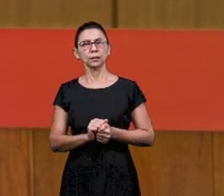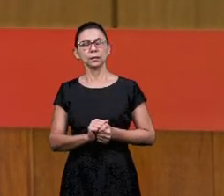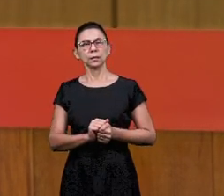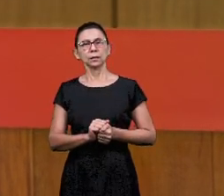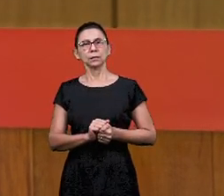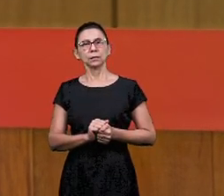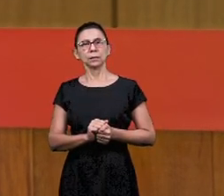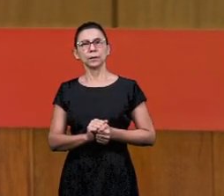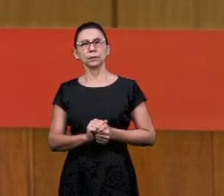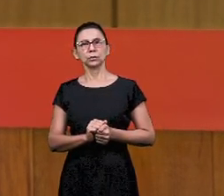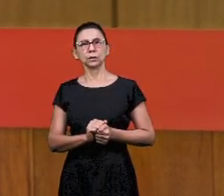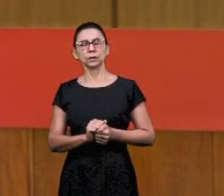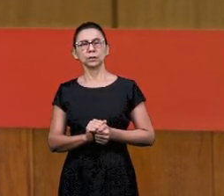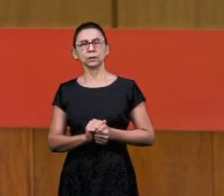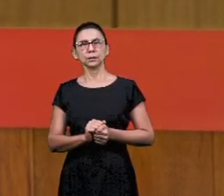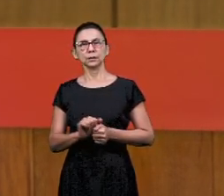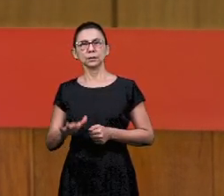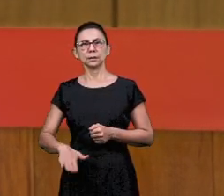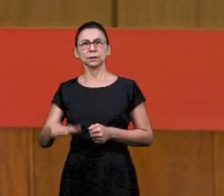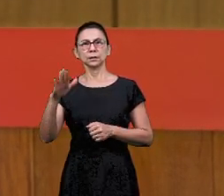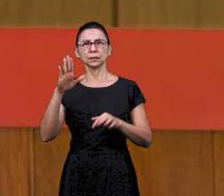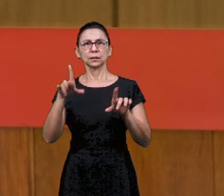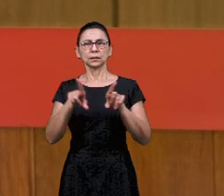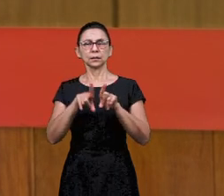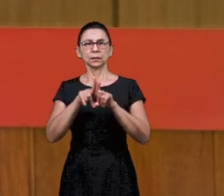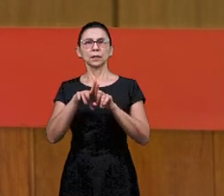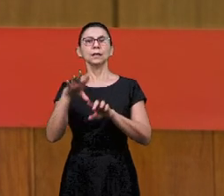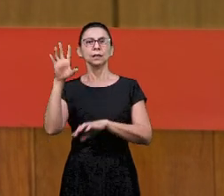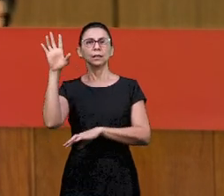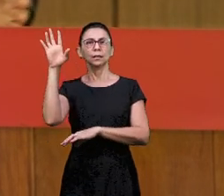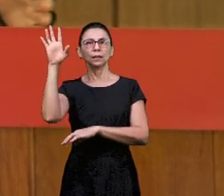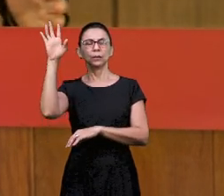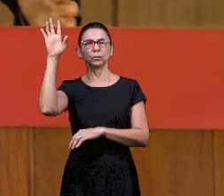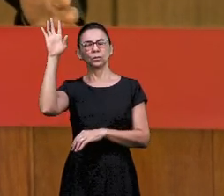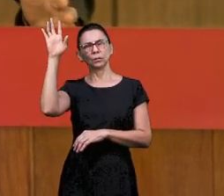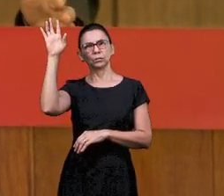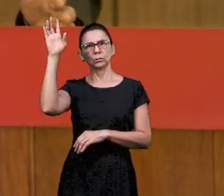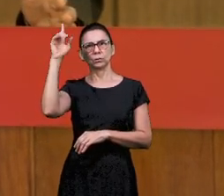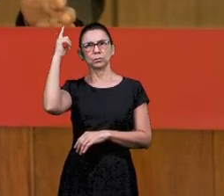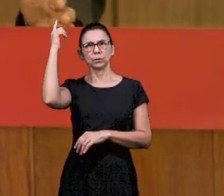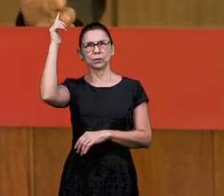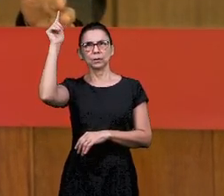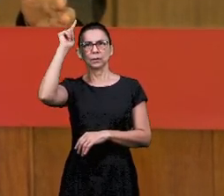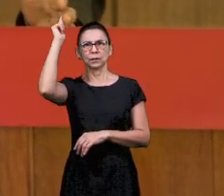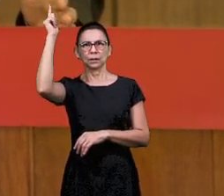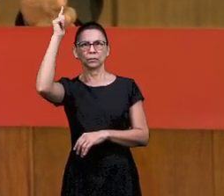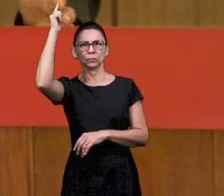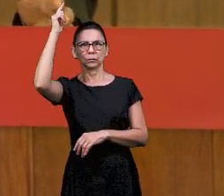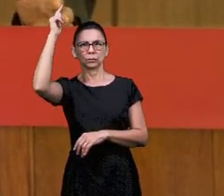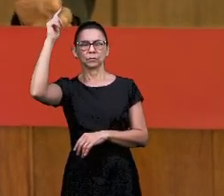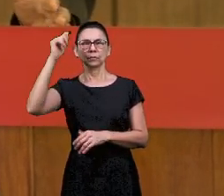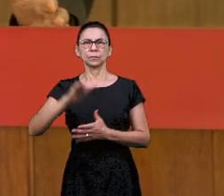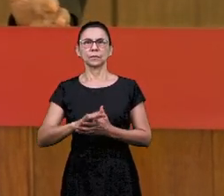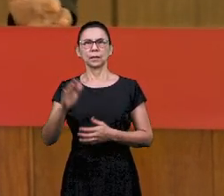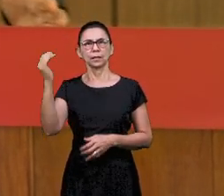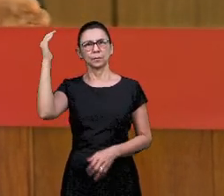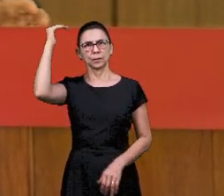Ce que nous faisons, c'est de profiter de ce qui se fait dans la programmation de l'Évangile